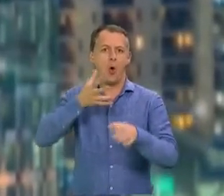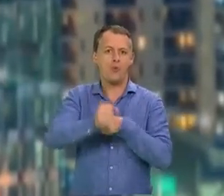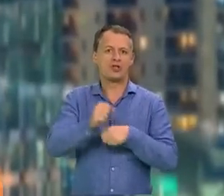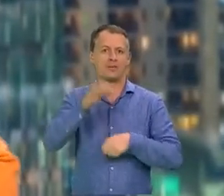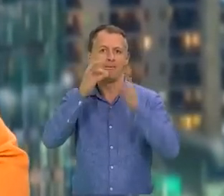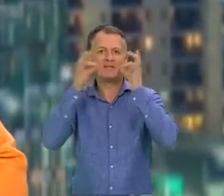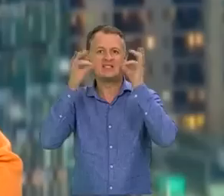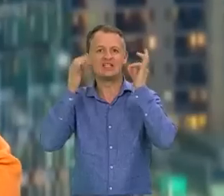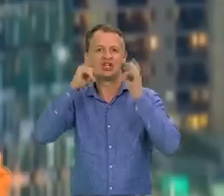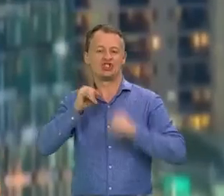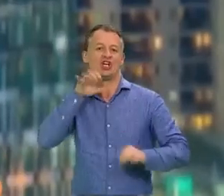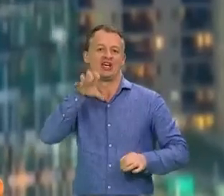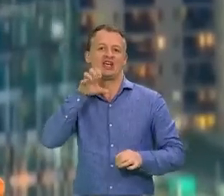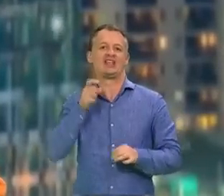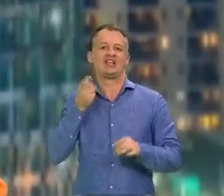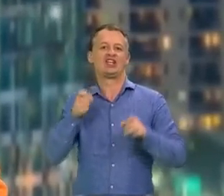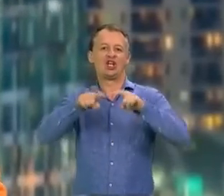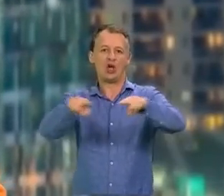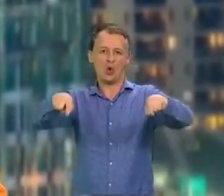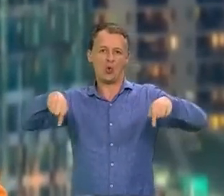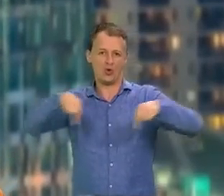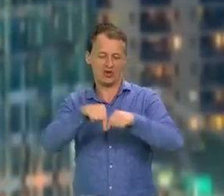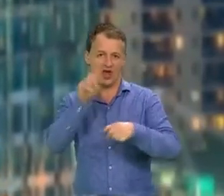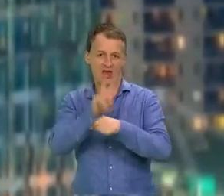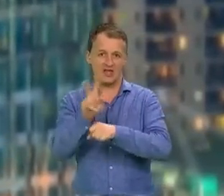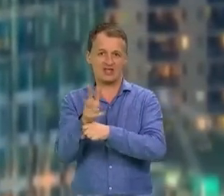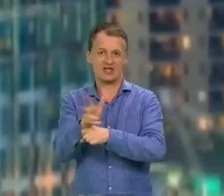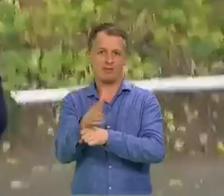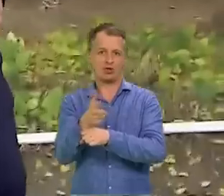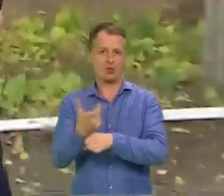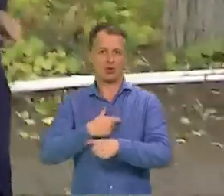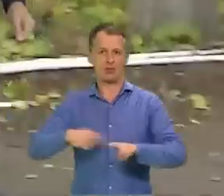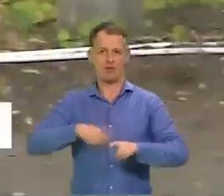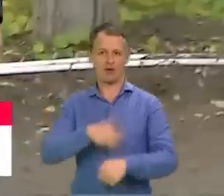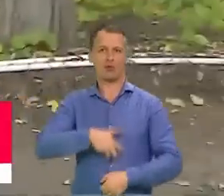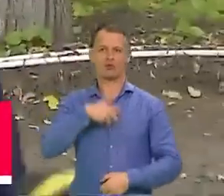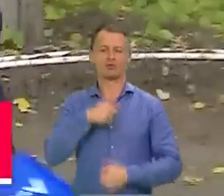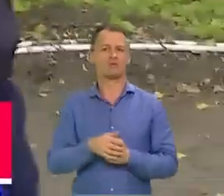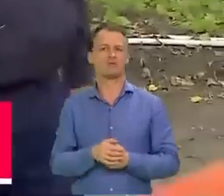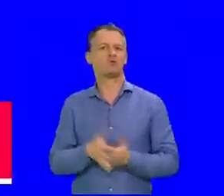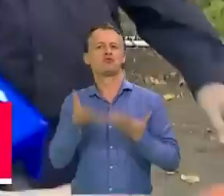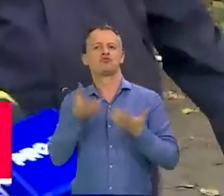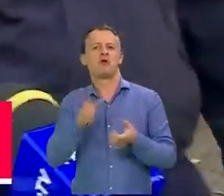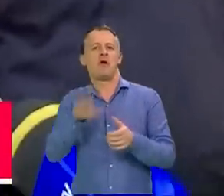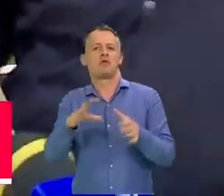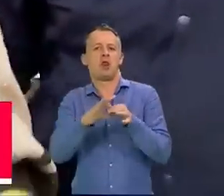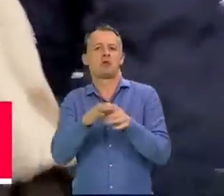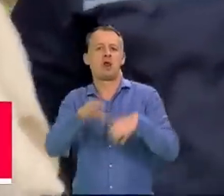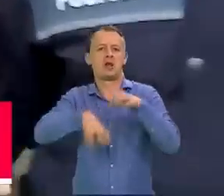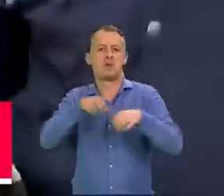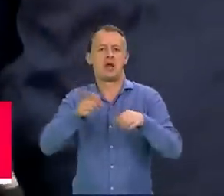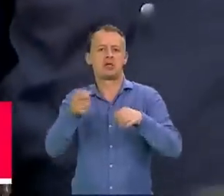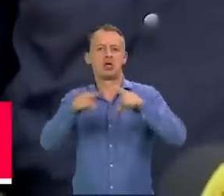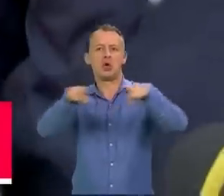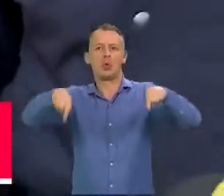din curte. Vă avertizez, urmează detalii cu un puternic impact emoțional. Ce-ai avut cu animalele din curte? De ce ai venit cu